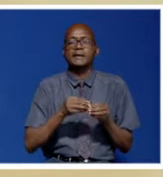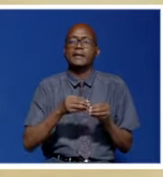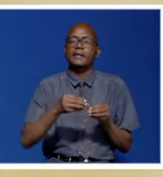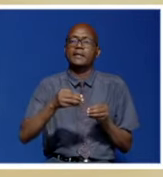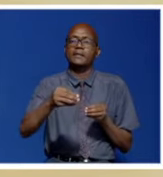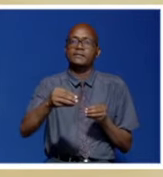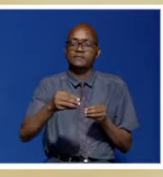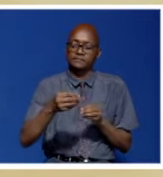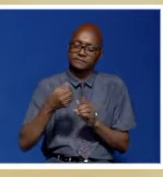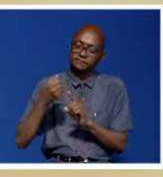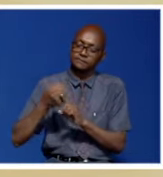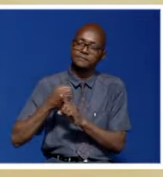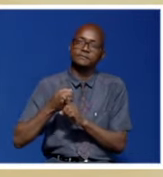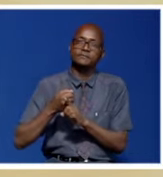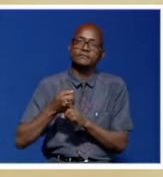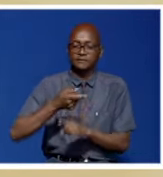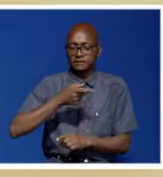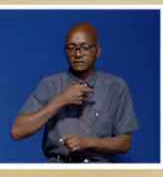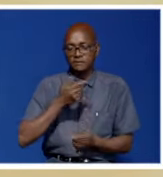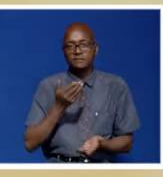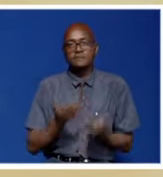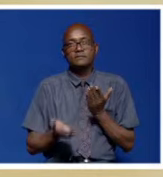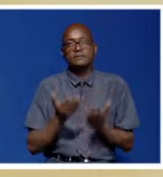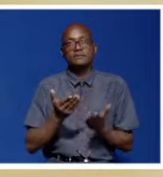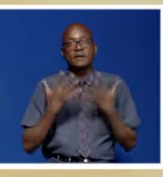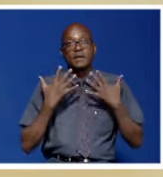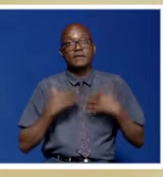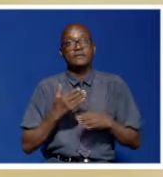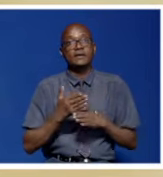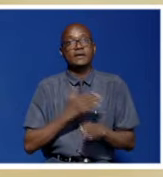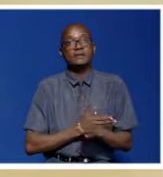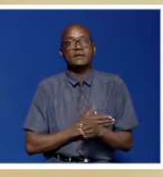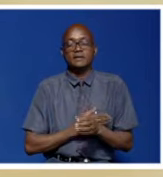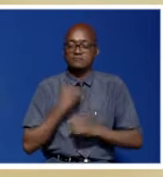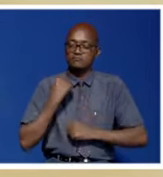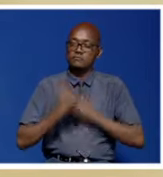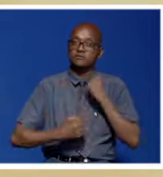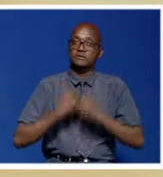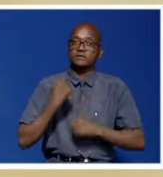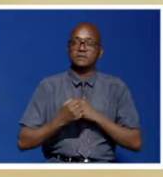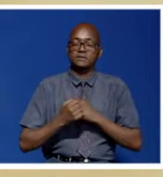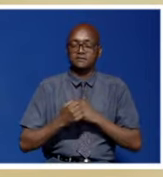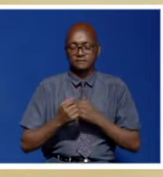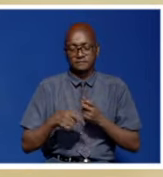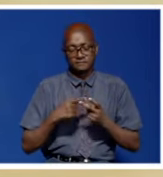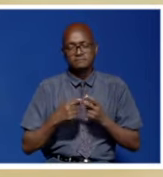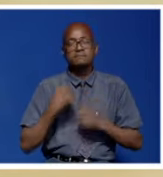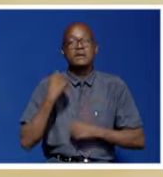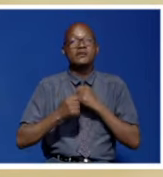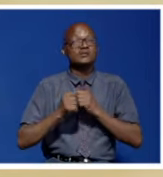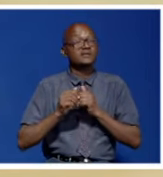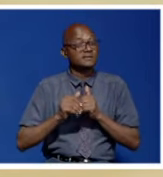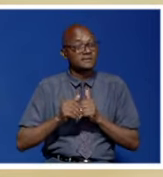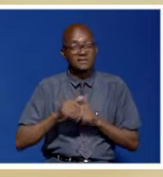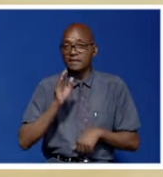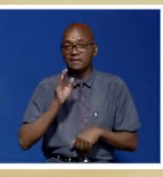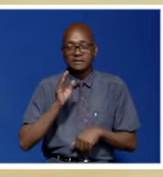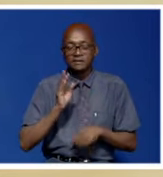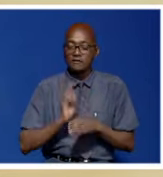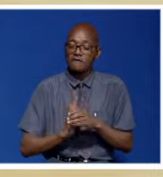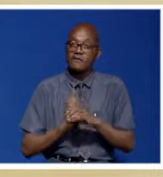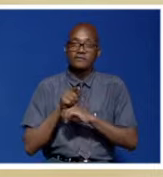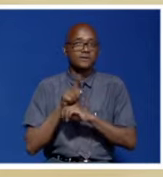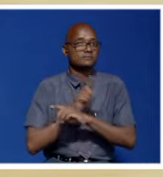kusisitiza tupime afya zetu kabla mazoezi, na tusifanye mazoezi kupitiliza, na nilieleza kisayansi